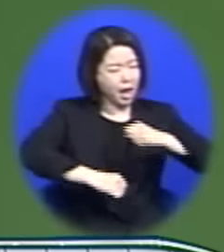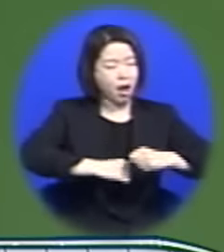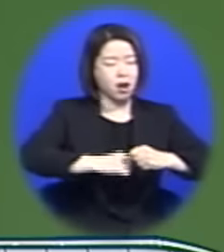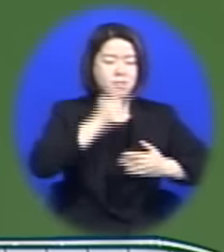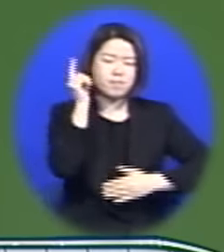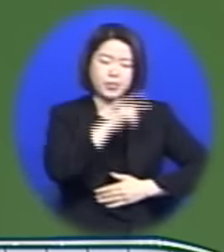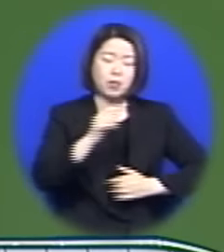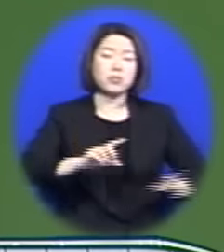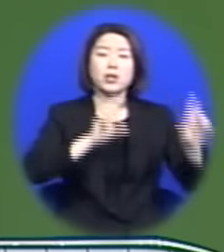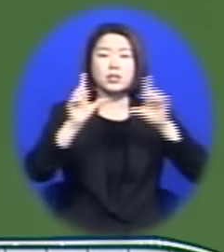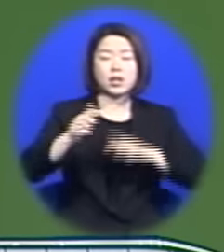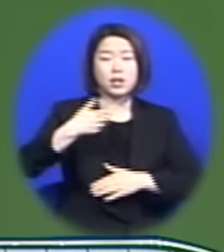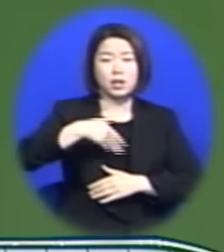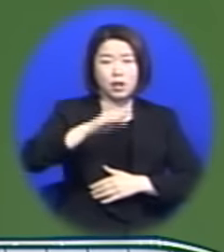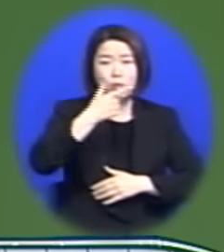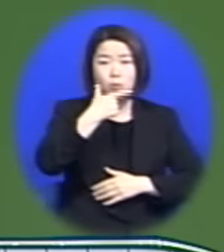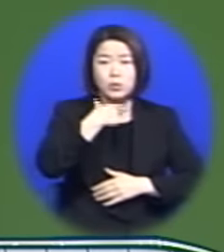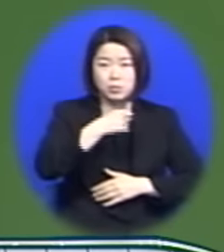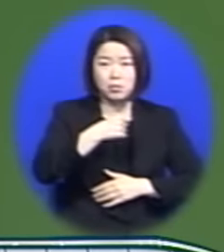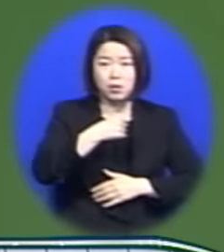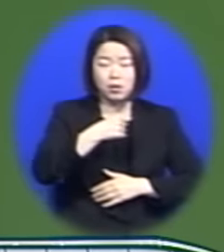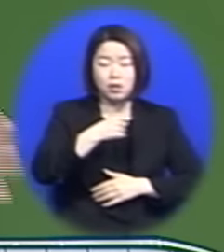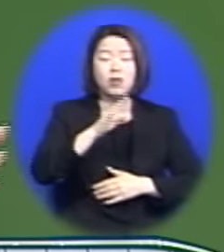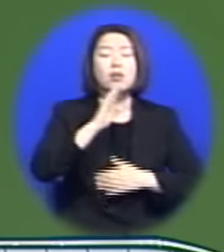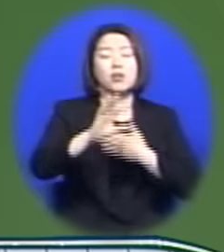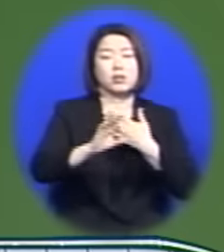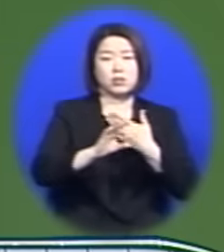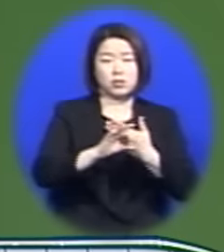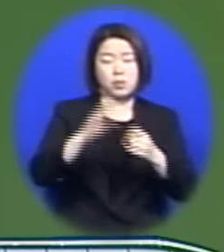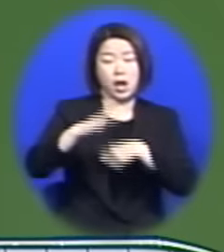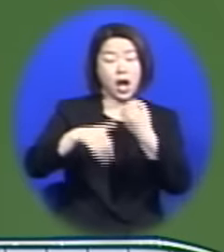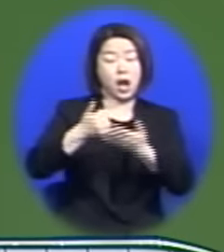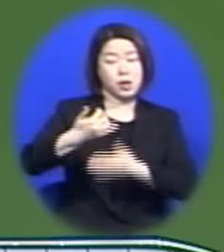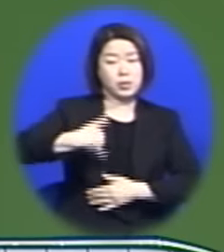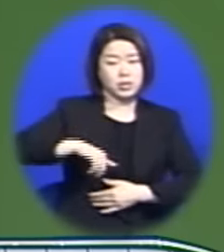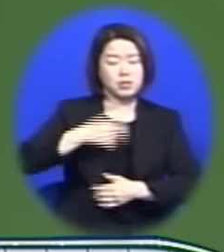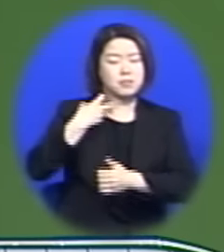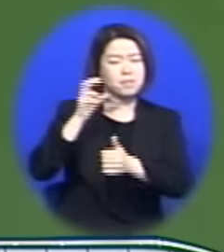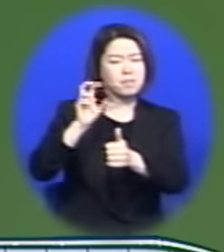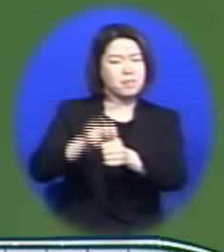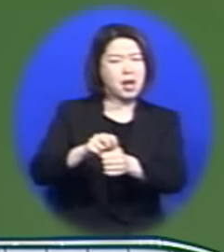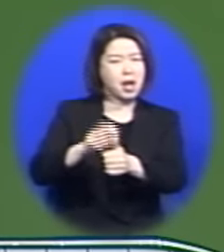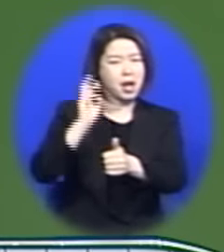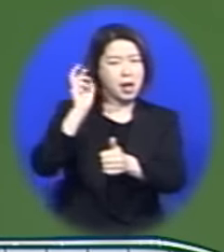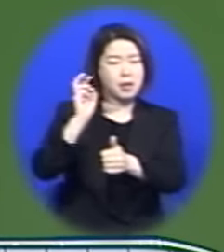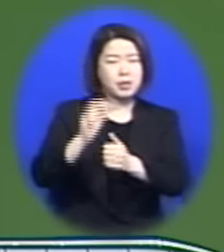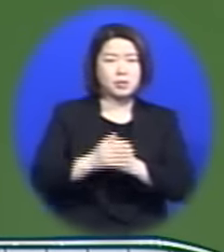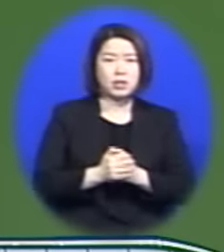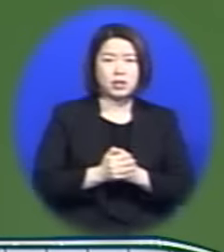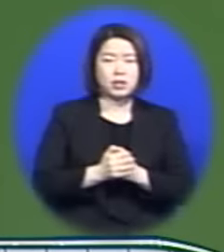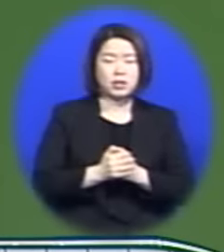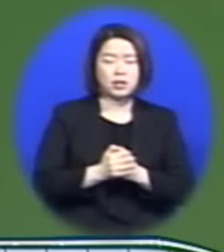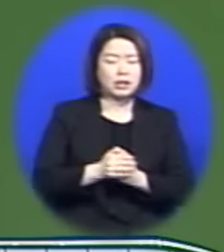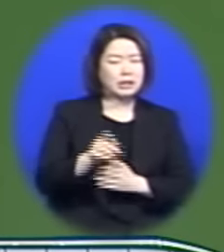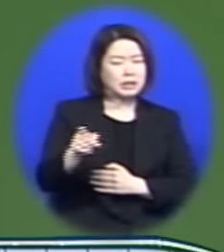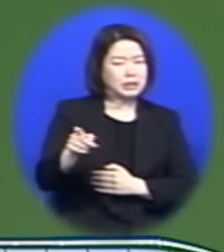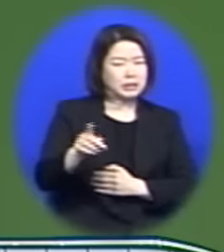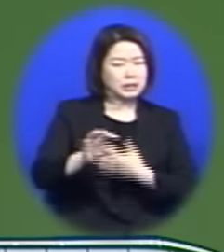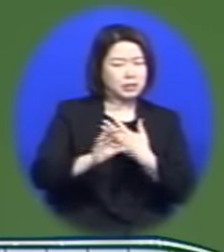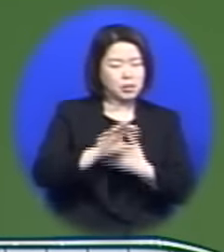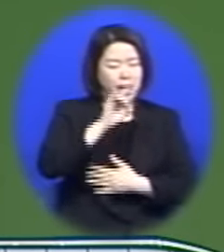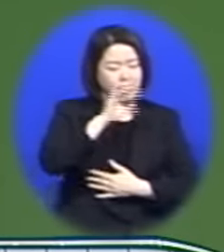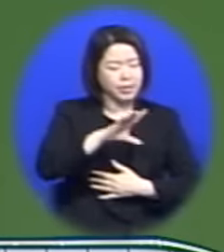살아보고 싶다 그러면 하나님의 자녀들을 배신하게 될 것입니다 그러면 안 되겠다는 생각을